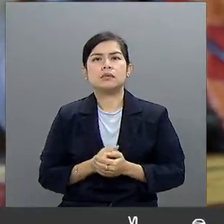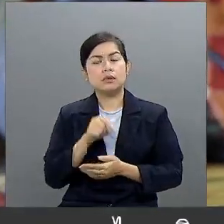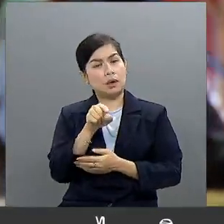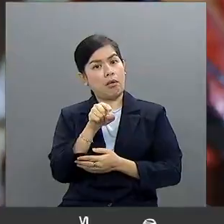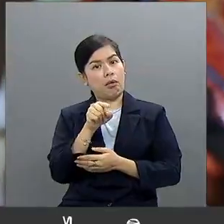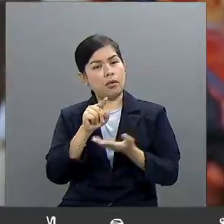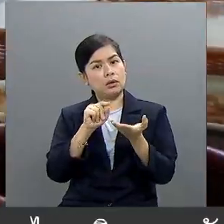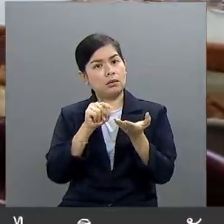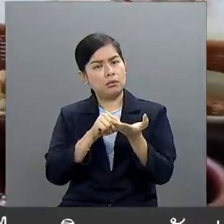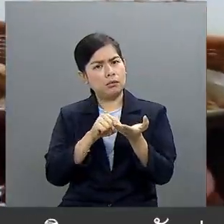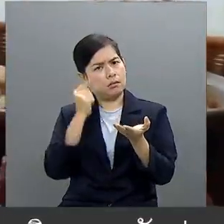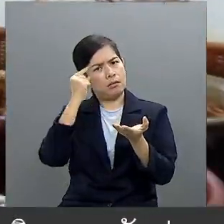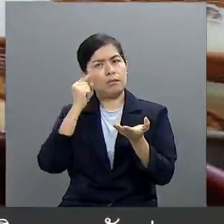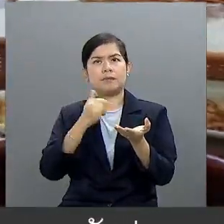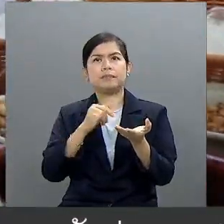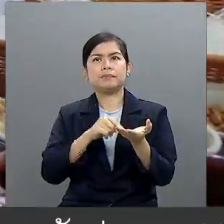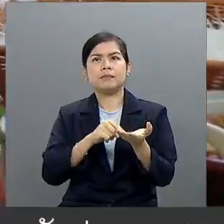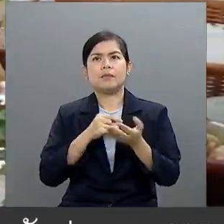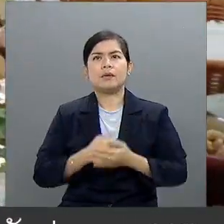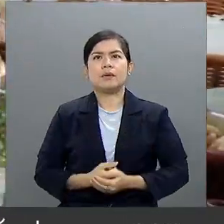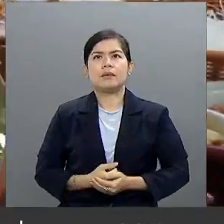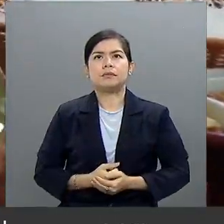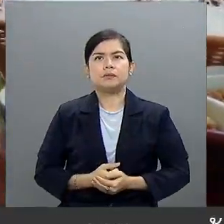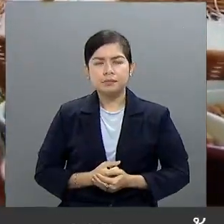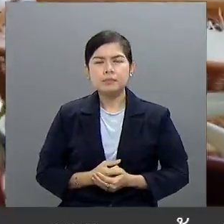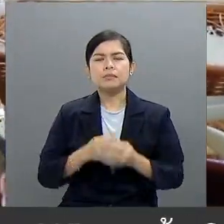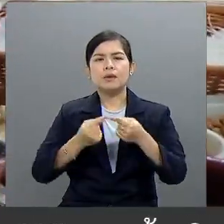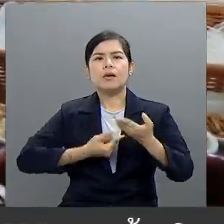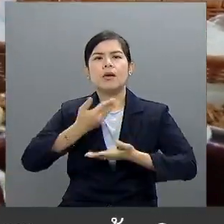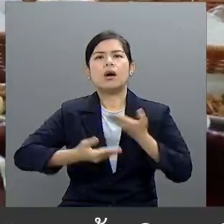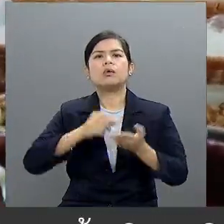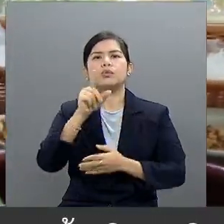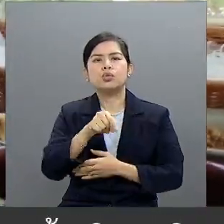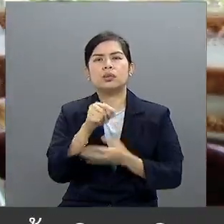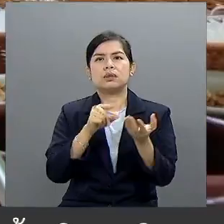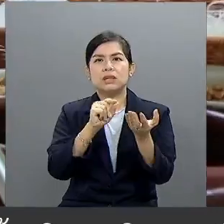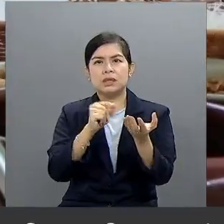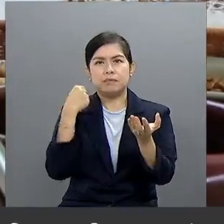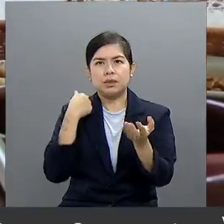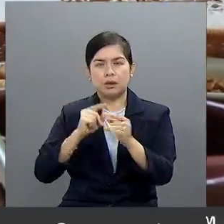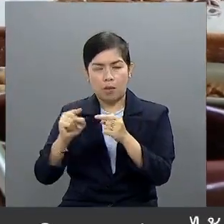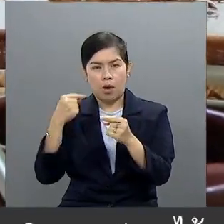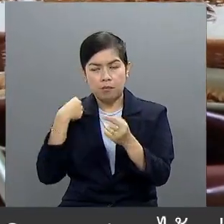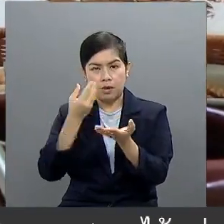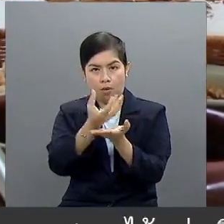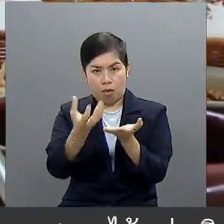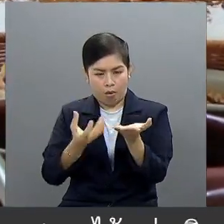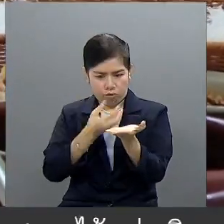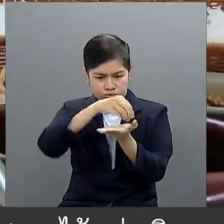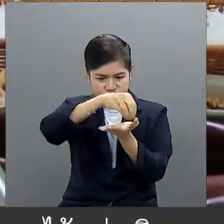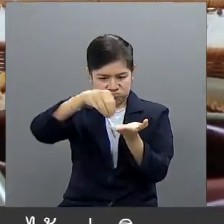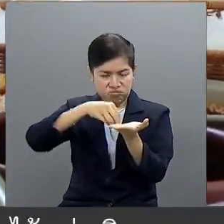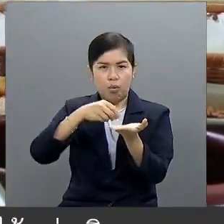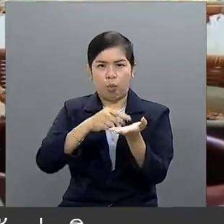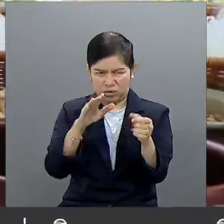ะ20บาทครับแม้ว่าราคาประหยัดแต่คือเขาแบบใส่เครื่องให้แบบเต็มที่คุ้มค่าแบบคุ